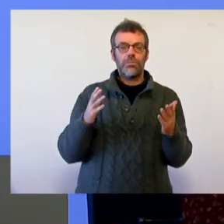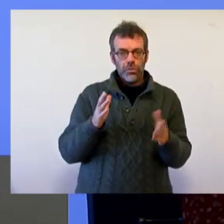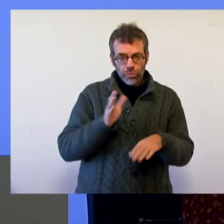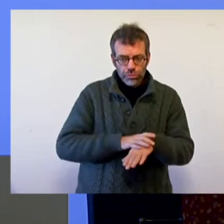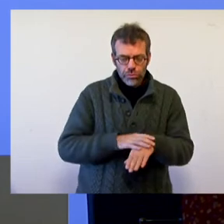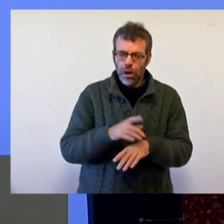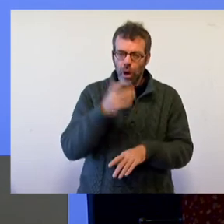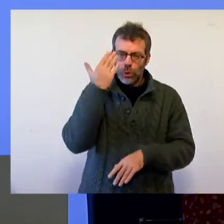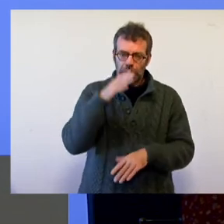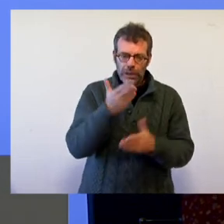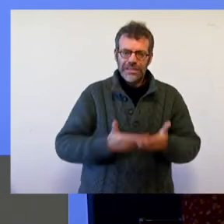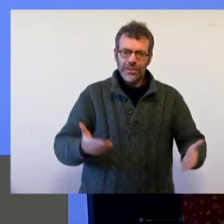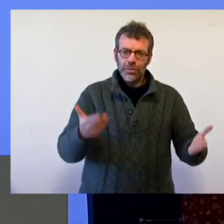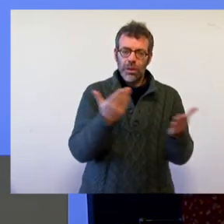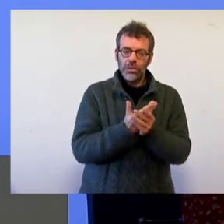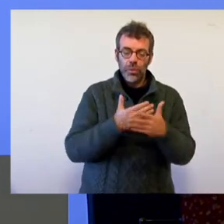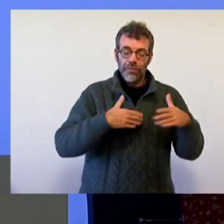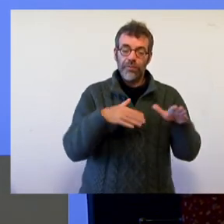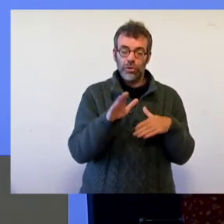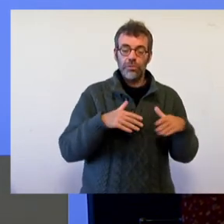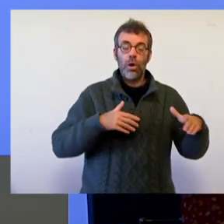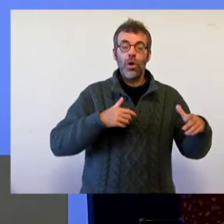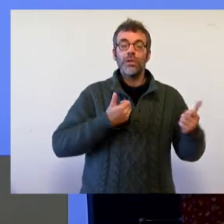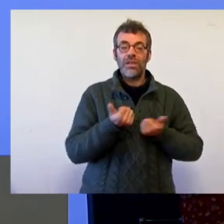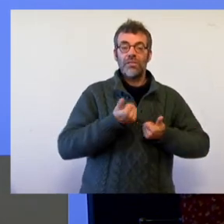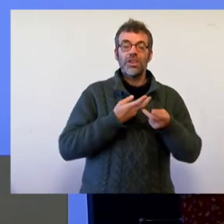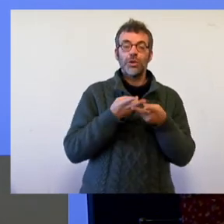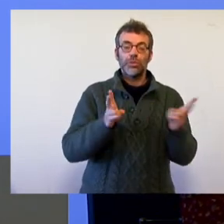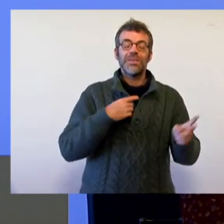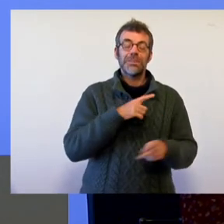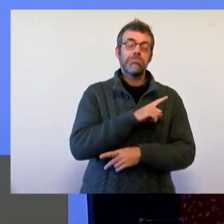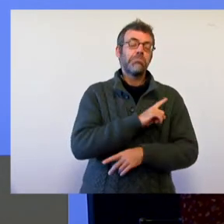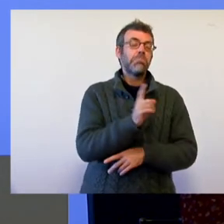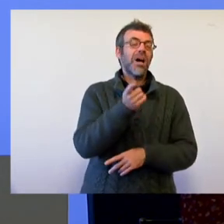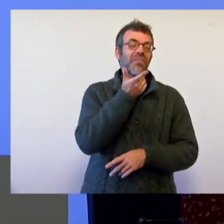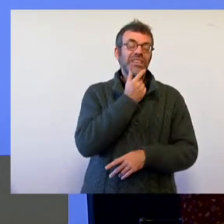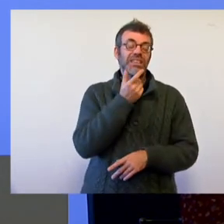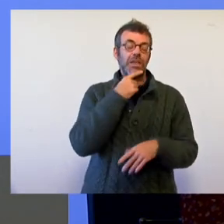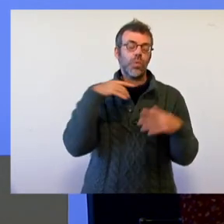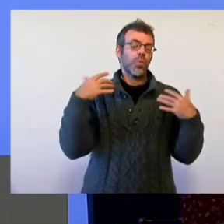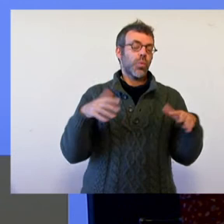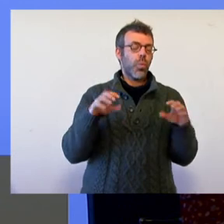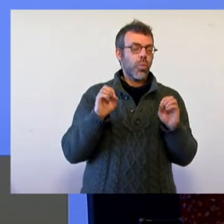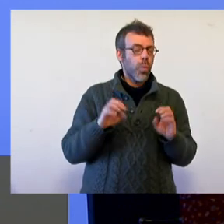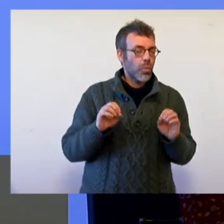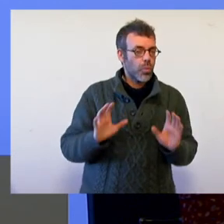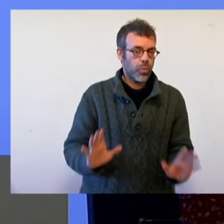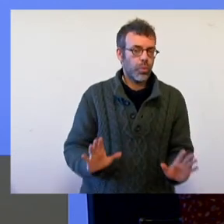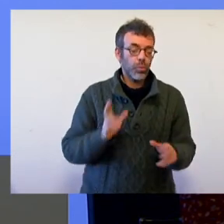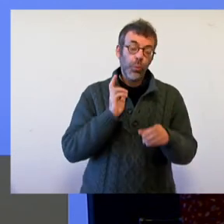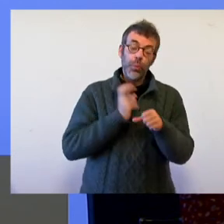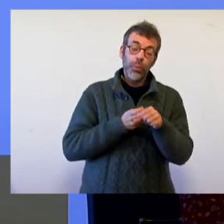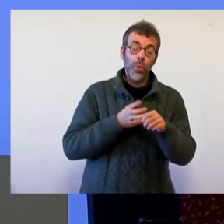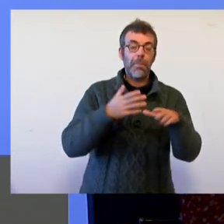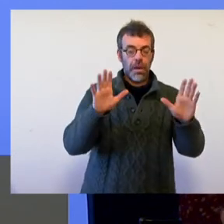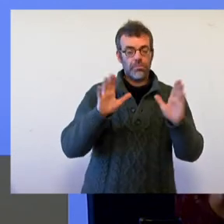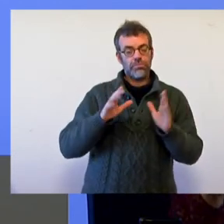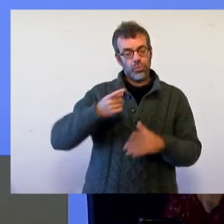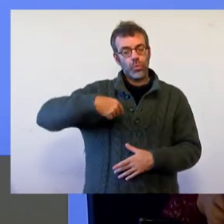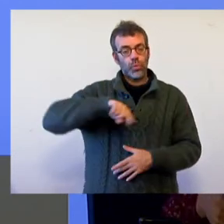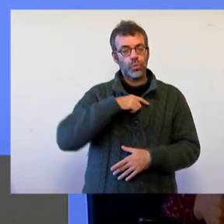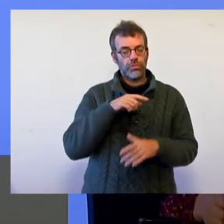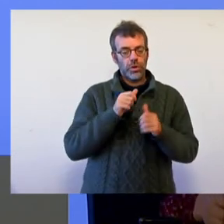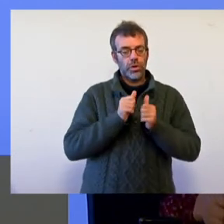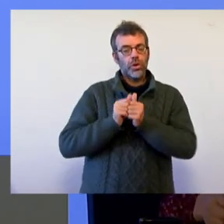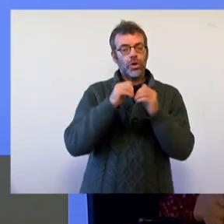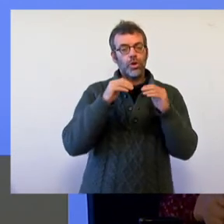nous traversons aujourd'hui dans le fonctionnement du service public. Mais le choix de cette municipalité, ça a été, coûte que coûte,